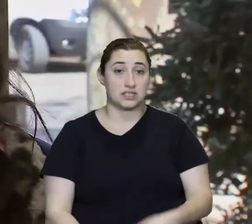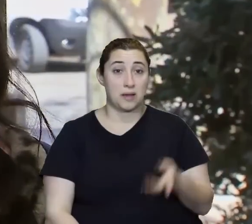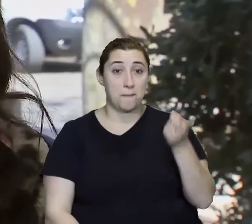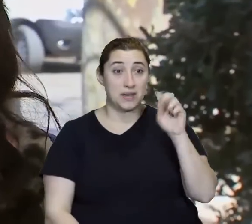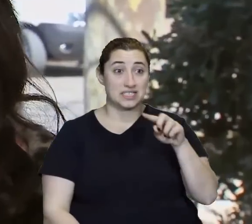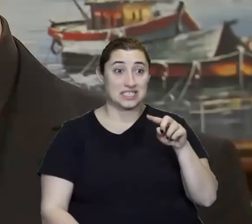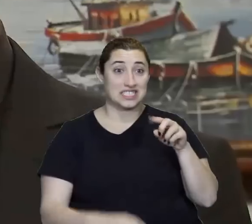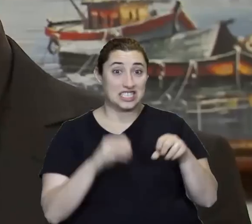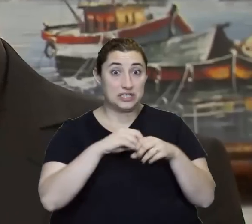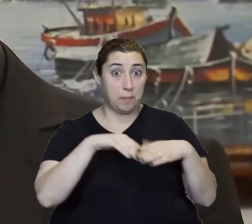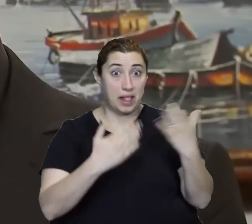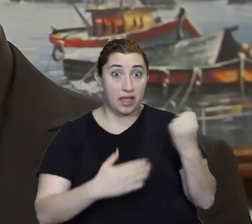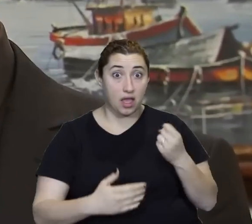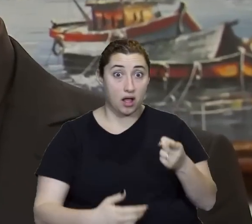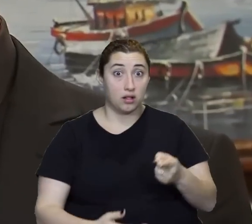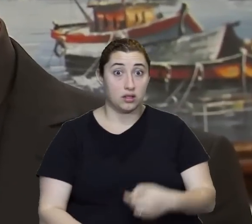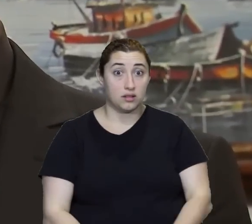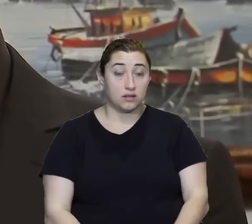Başkasına mı aldın biletleri?